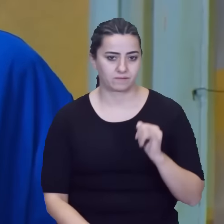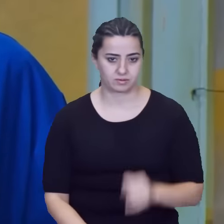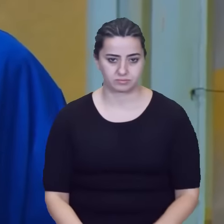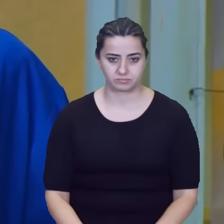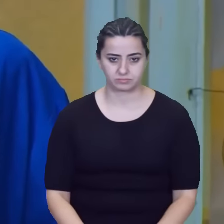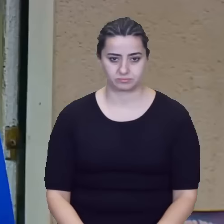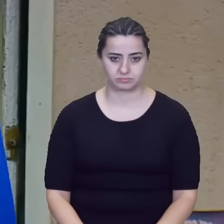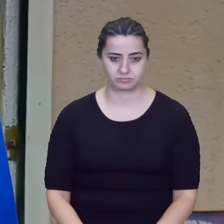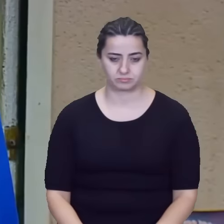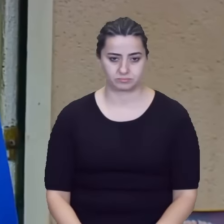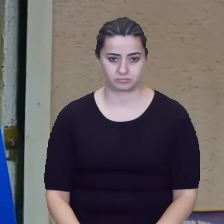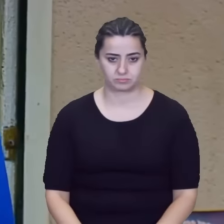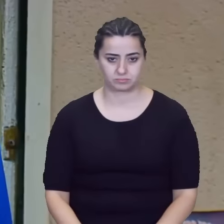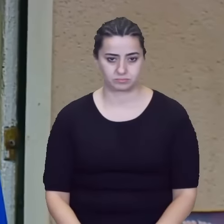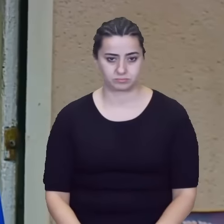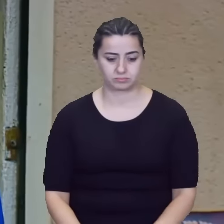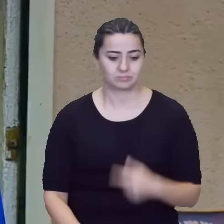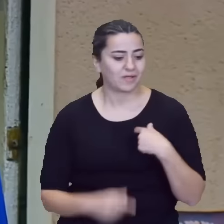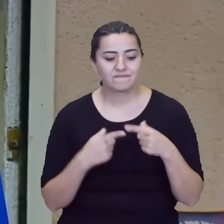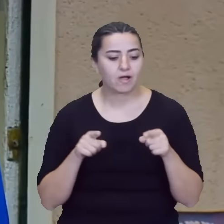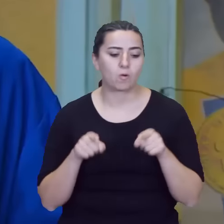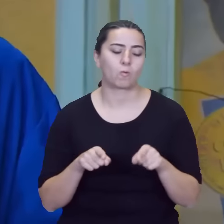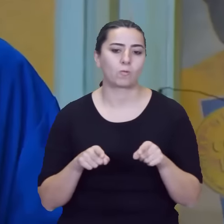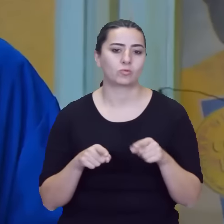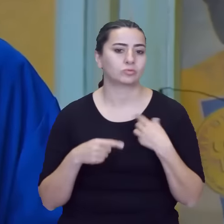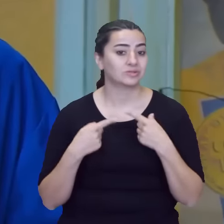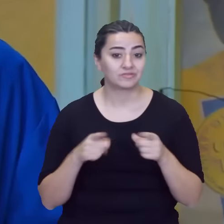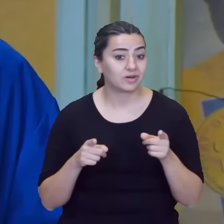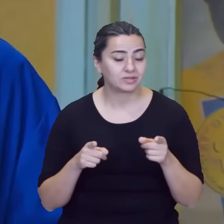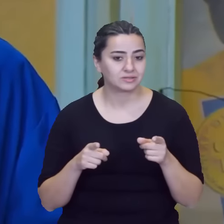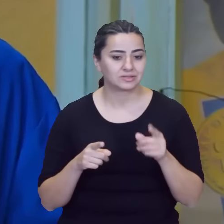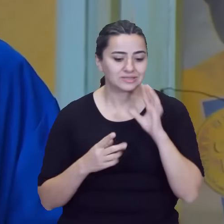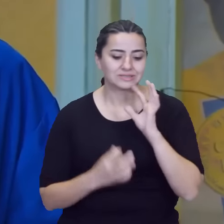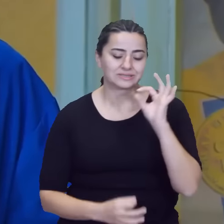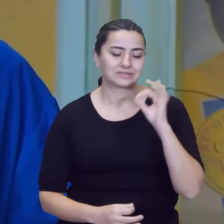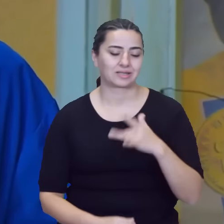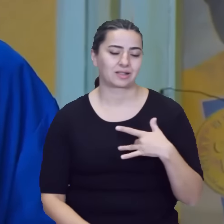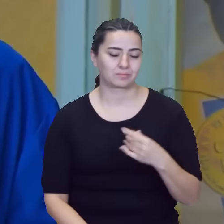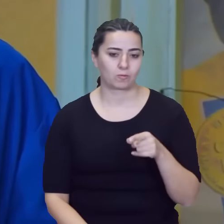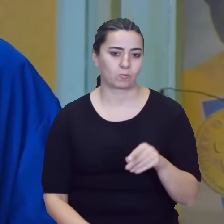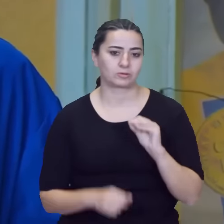yutmuş gitmişlerdi be yavrum. Bizim farkımız burada işte. Bizim farkımız insanlığımız.